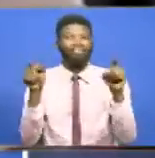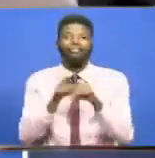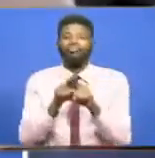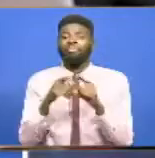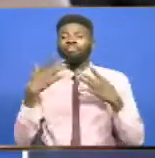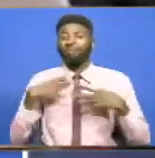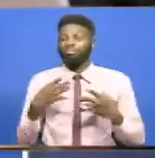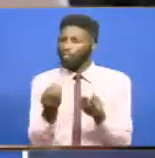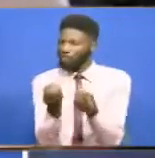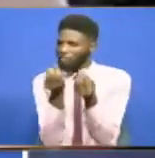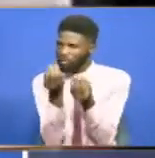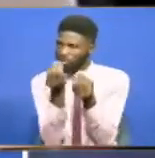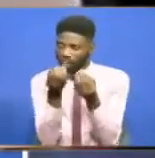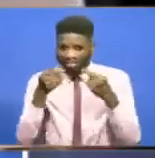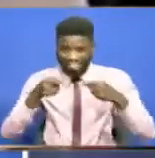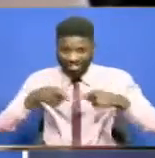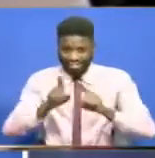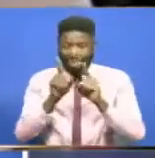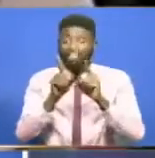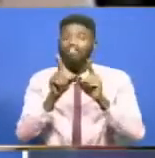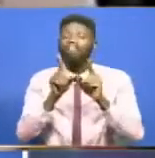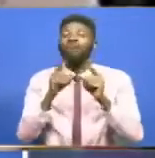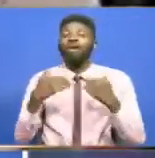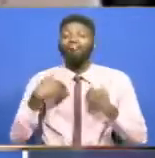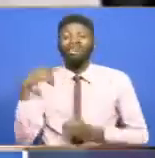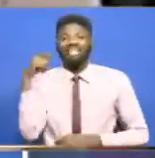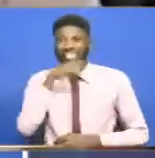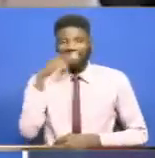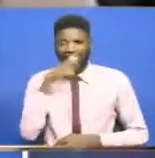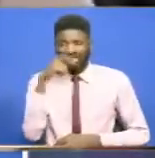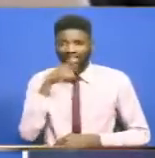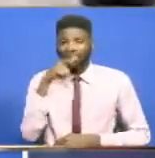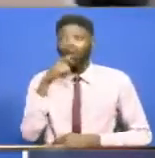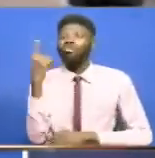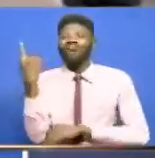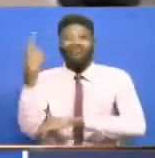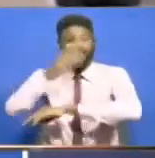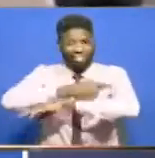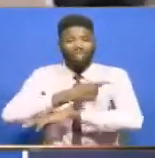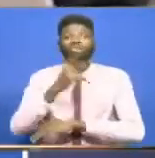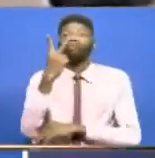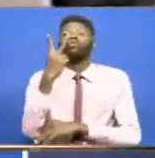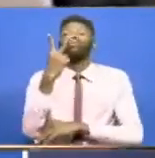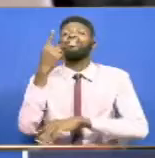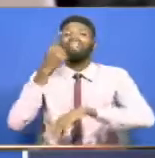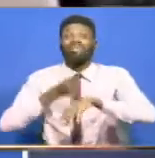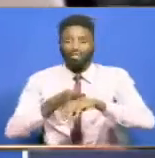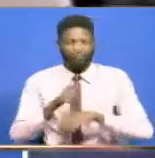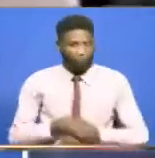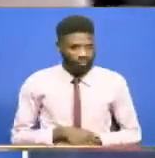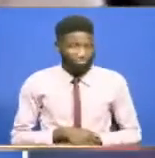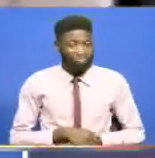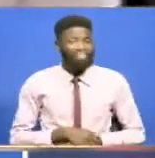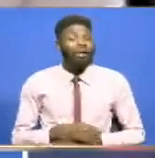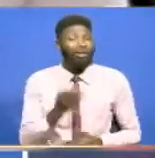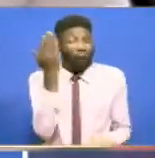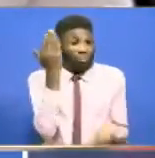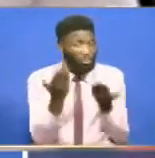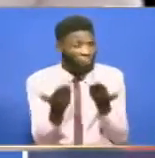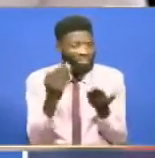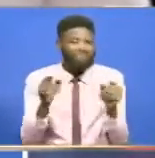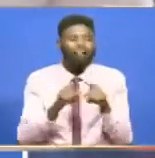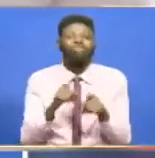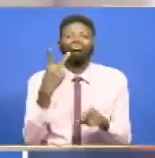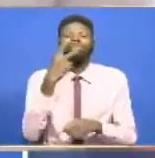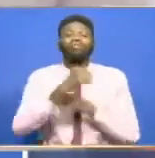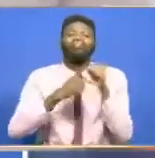wachache zaidi wanasugua meno yao mara mbili kwa siku kama ilivyopendekezwa ikilinganishwa na miaka miwili iliyopita,